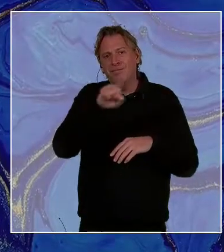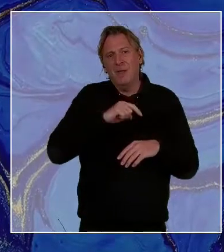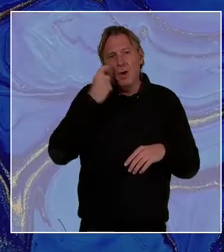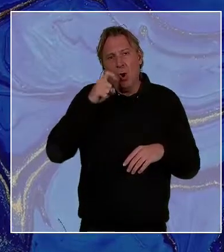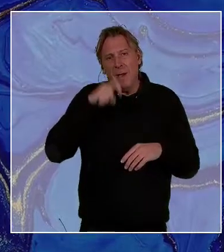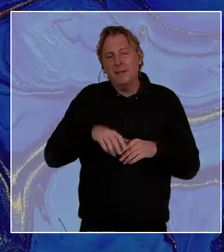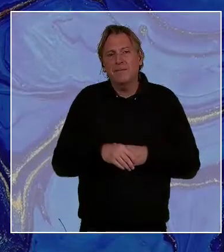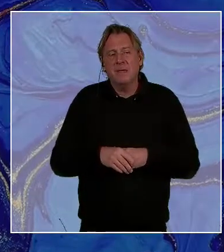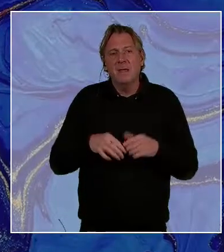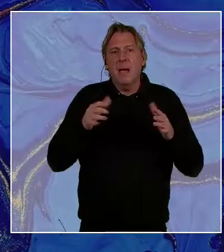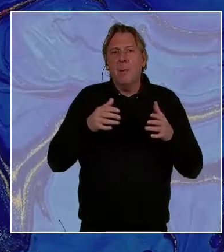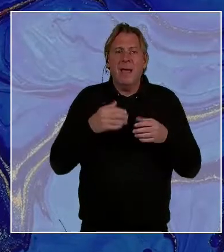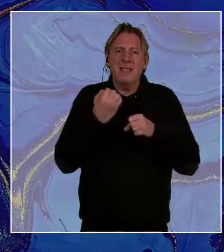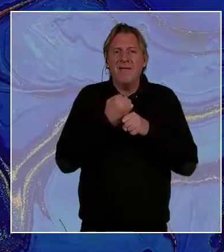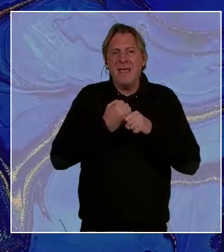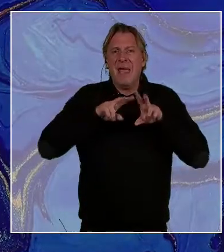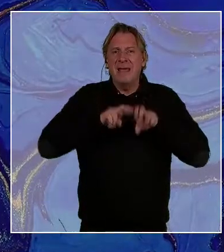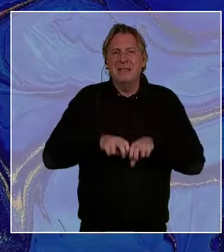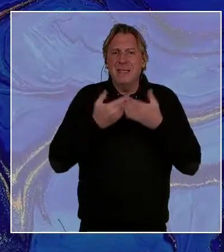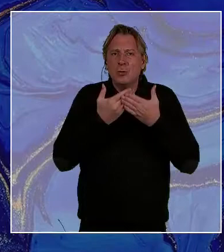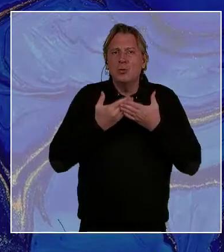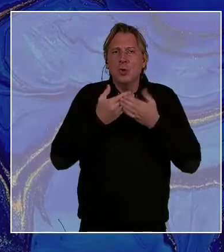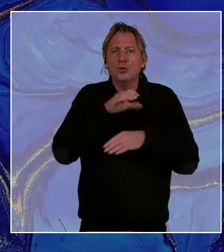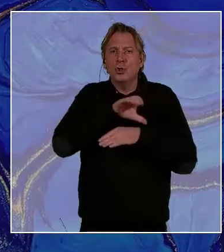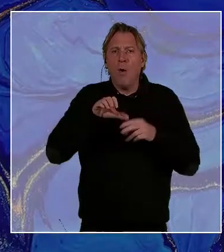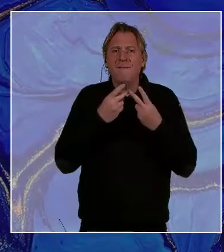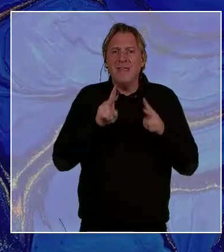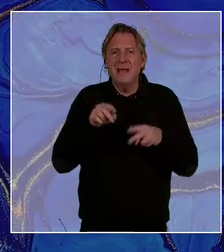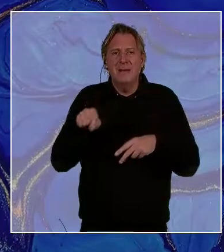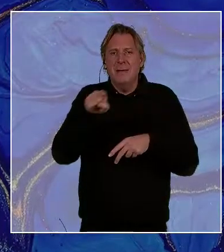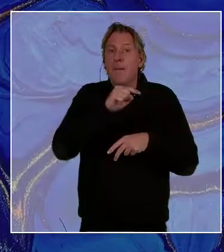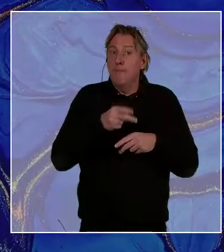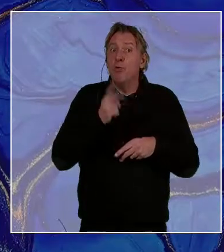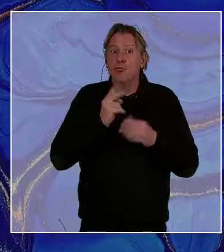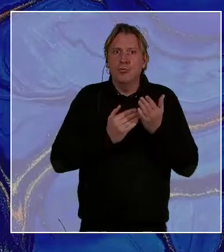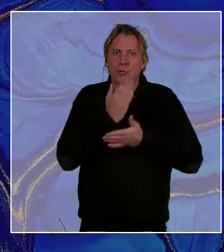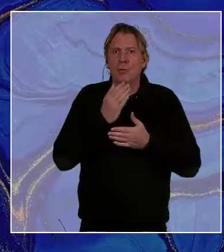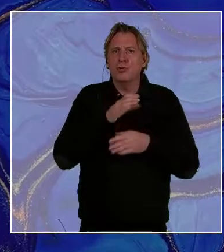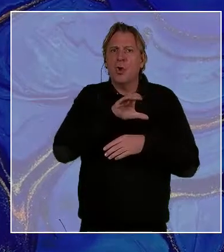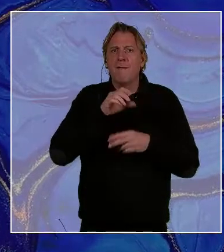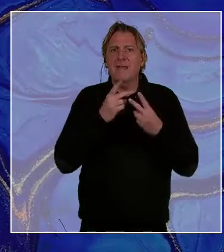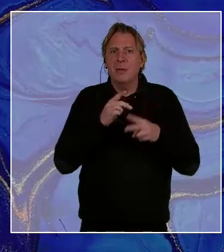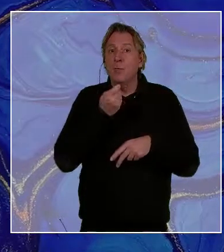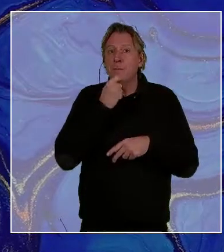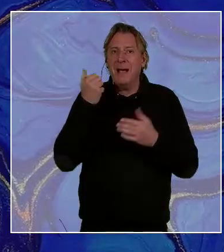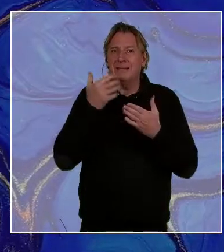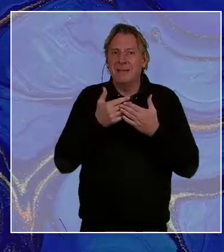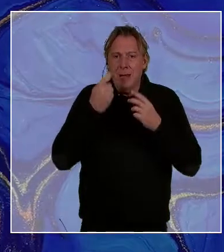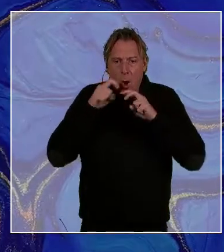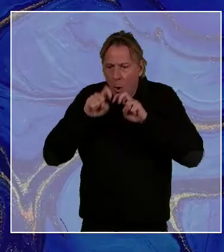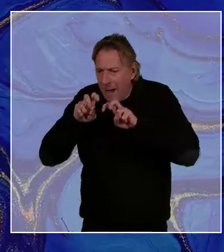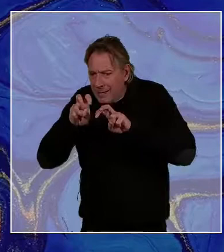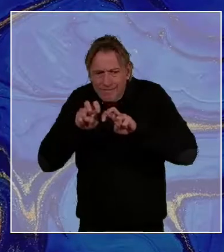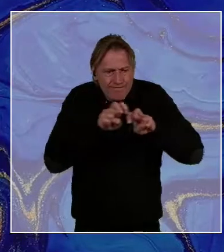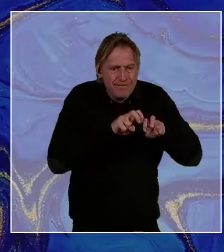sur plus de 100 villes dans le monde depuis le mois de mars, nous avons pu constater